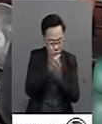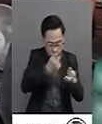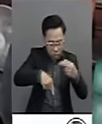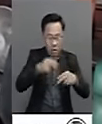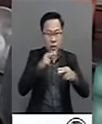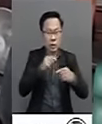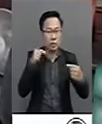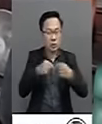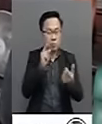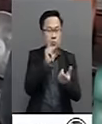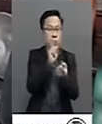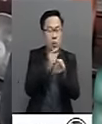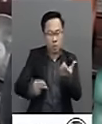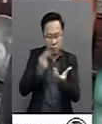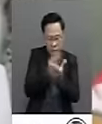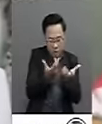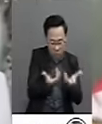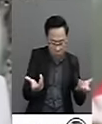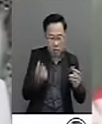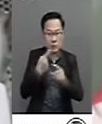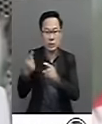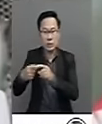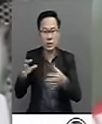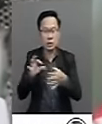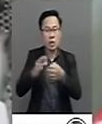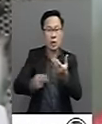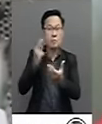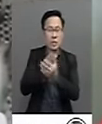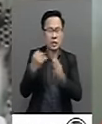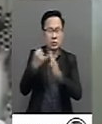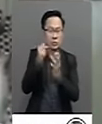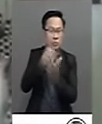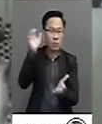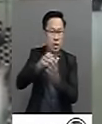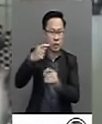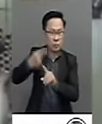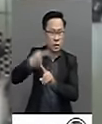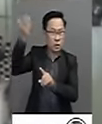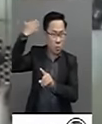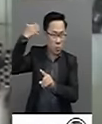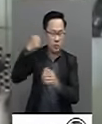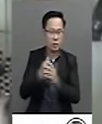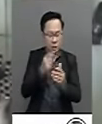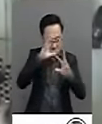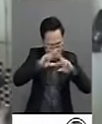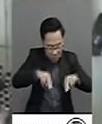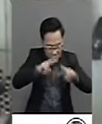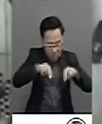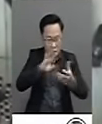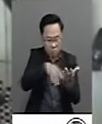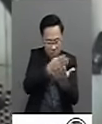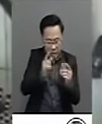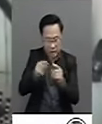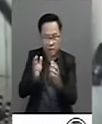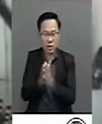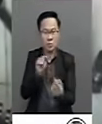จากการตรวจยึดอาวุธปืนแลก็สิ่งเทียมอาวุธปืนที่ย่านจังหวัดสมุทรปราการเมื่อหลายเดือนก่อนรวมทั้งทลายแหล่งผลิตปืน